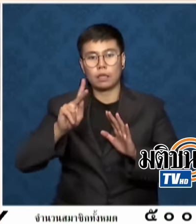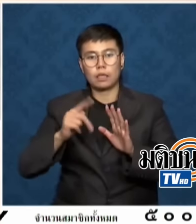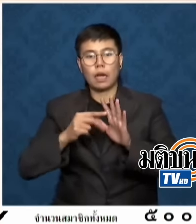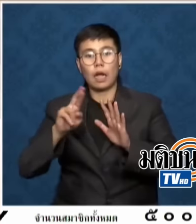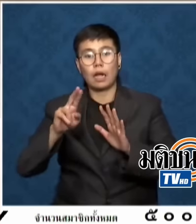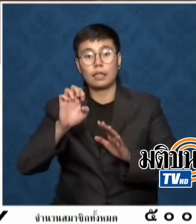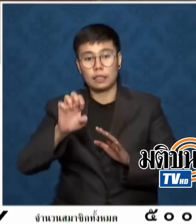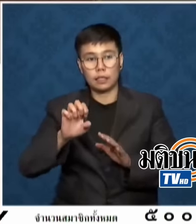ครับยังติดใจใช่ไหมครับ